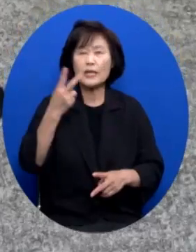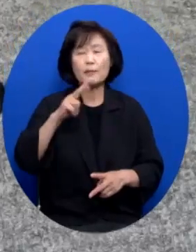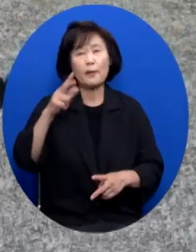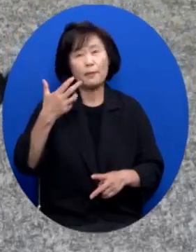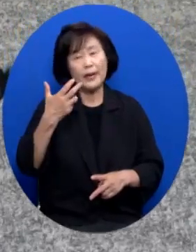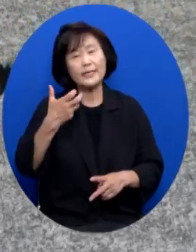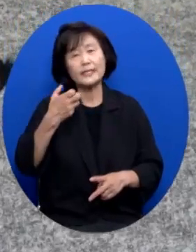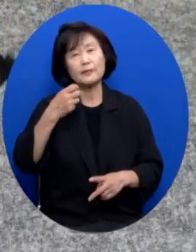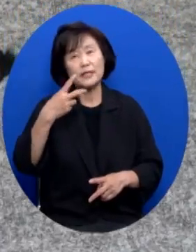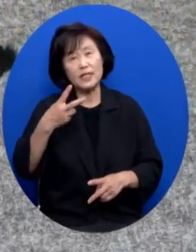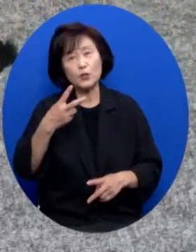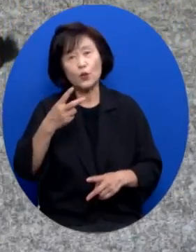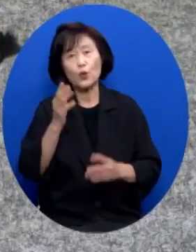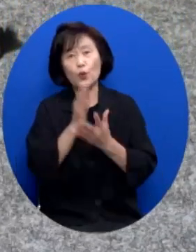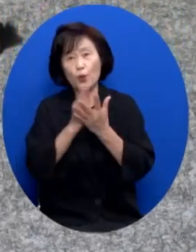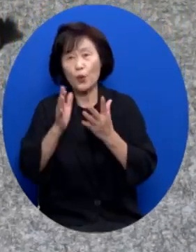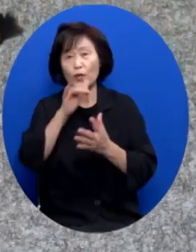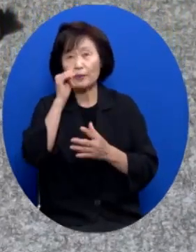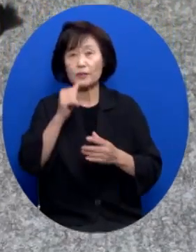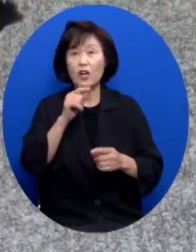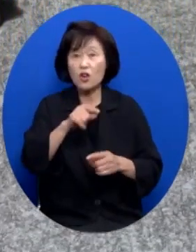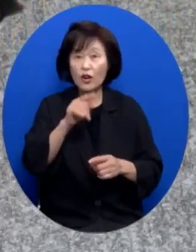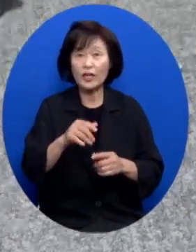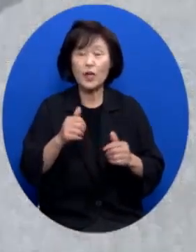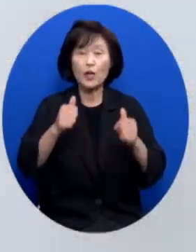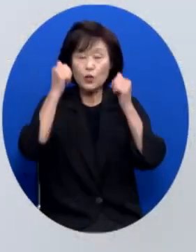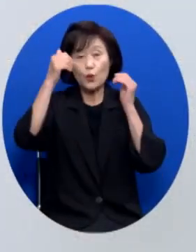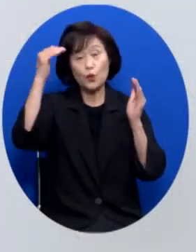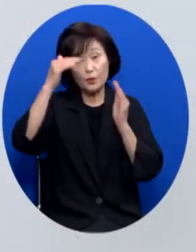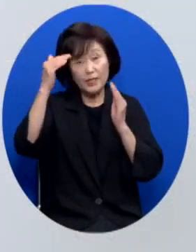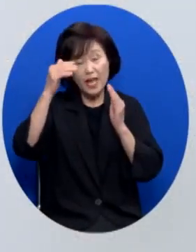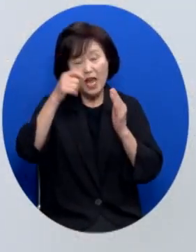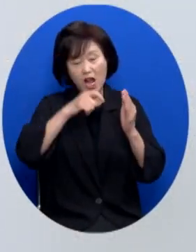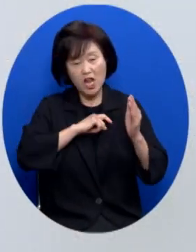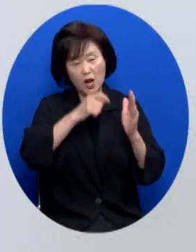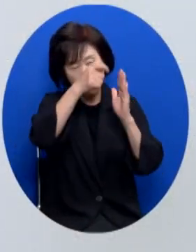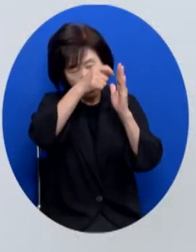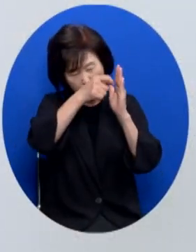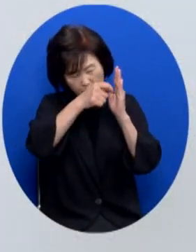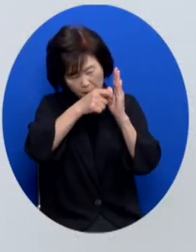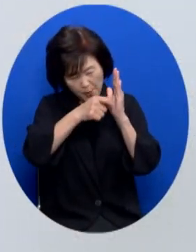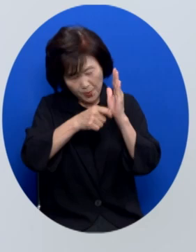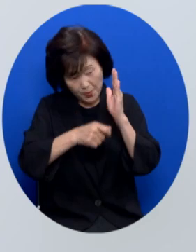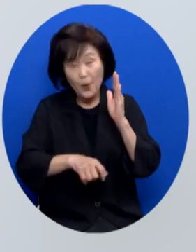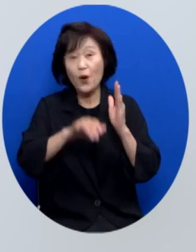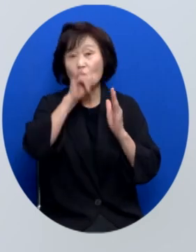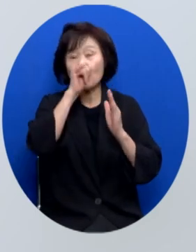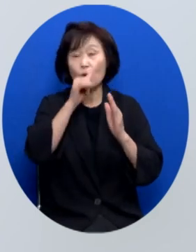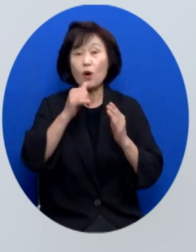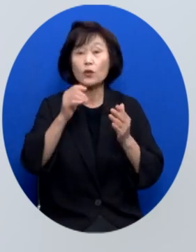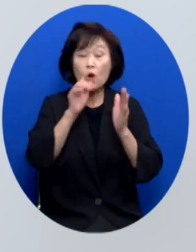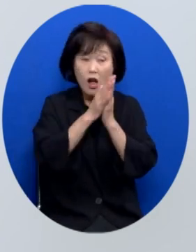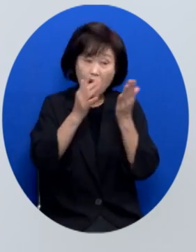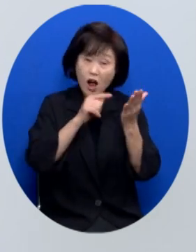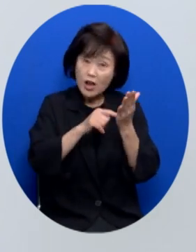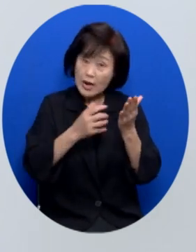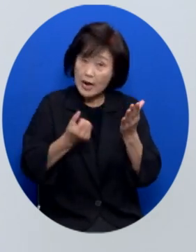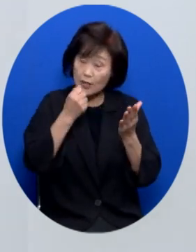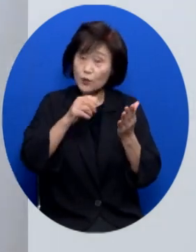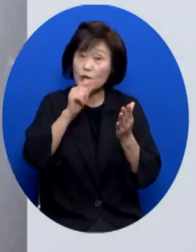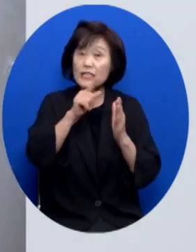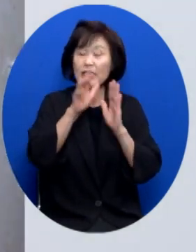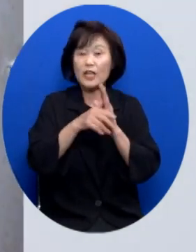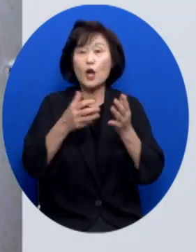이 안에는 2,066명의 졸업생 명부가 빼곡히 담겨 있는데요. 네. 학적부를 확보한 시기는